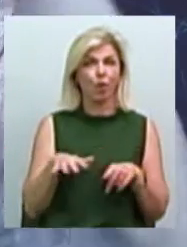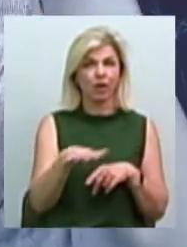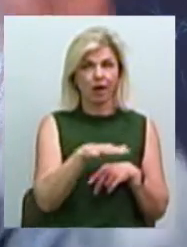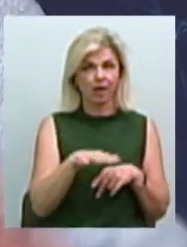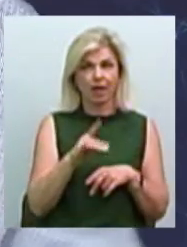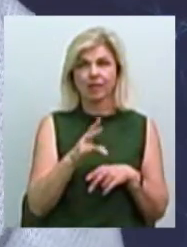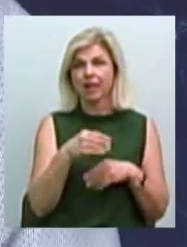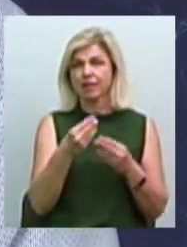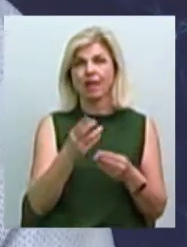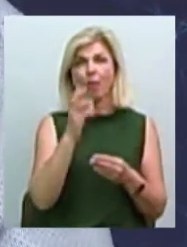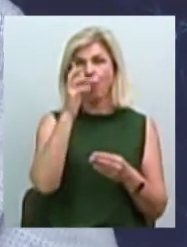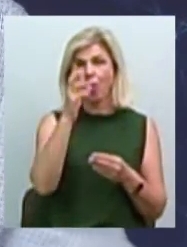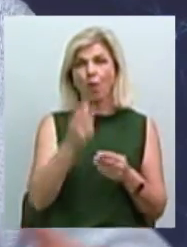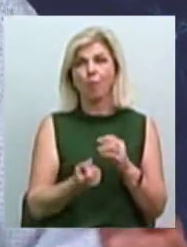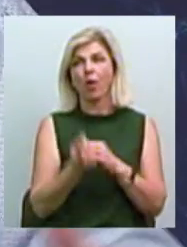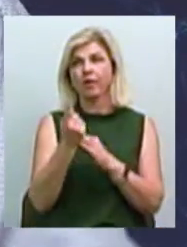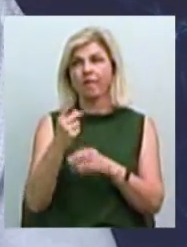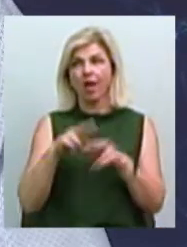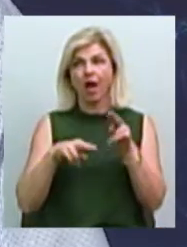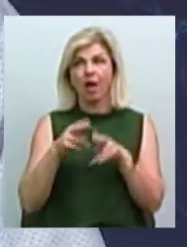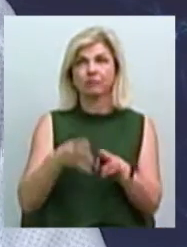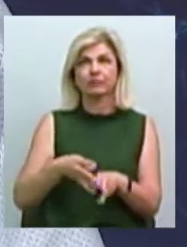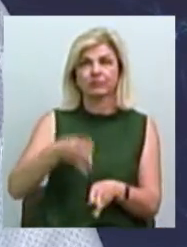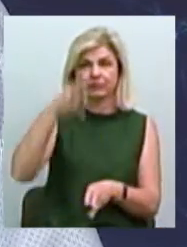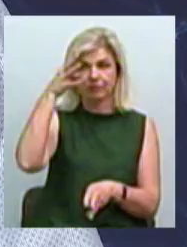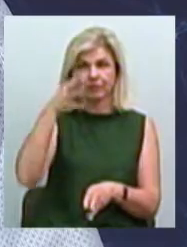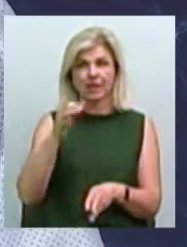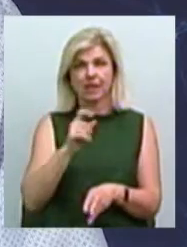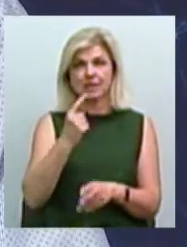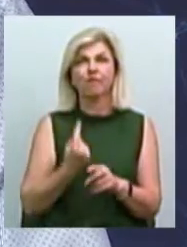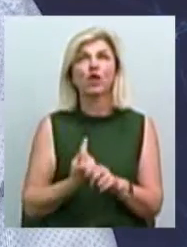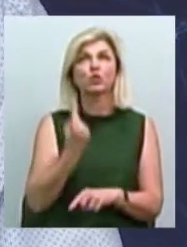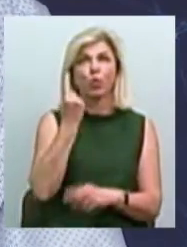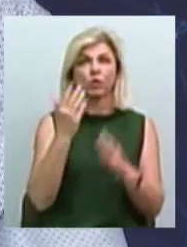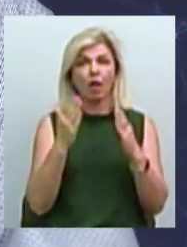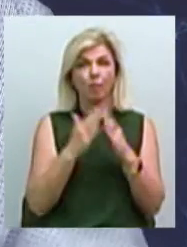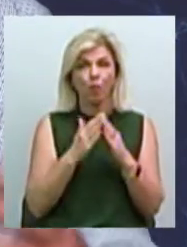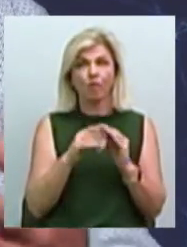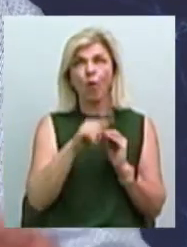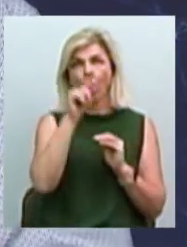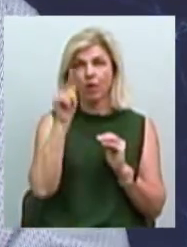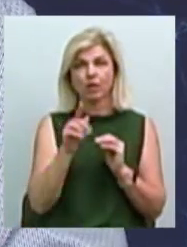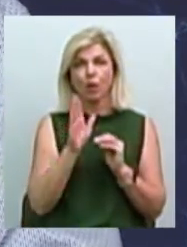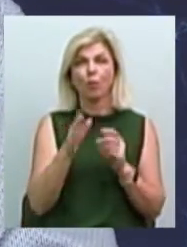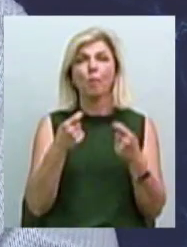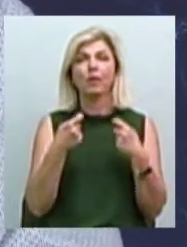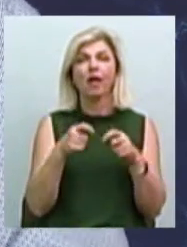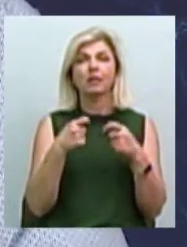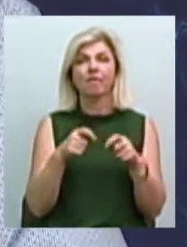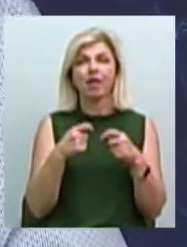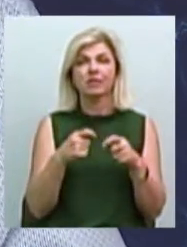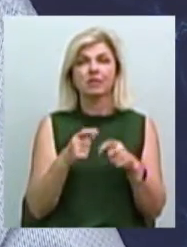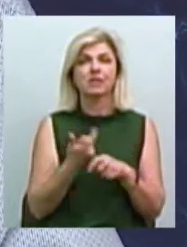появится многостройка, такой кондоминиум из нескольких высотных элитных домов, они будут продаваться под лейтмотивом